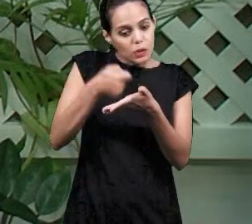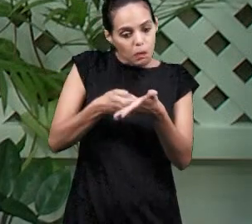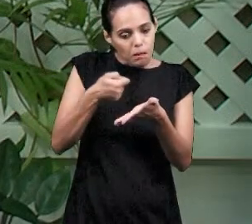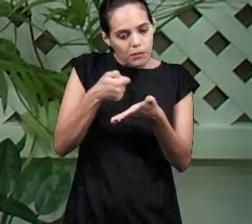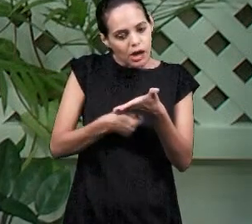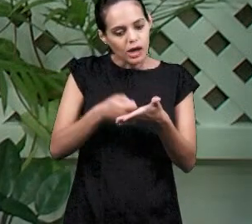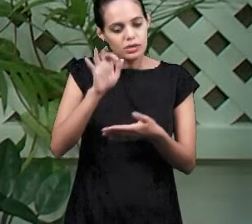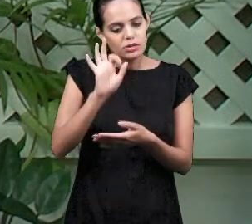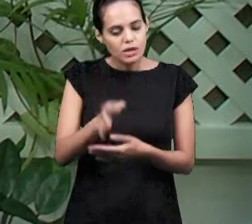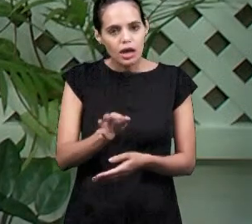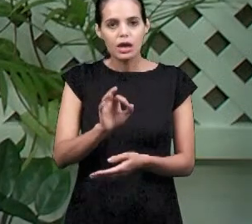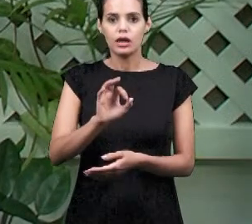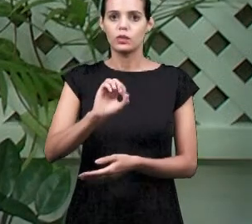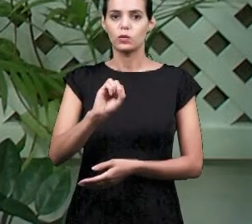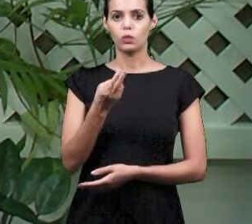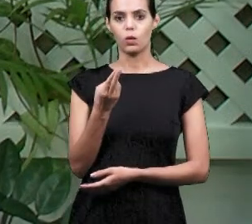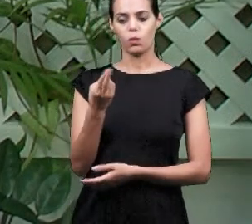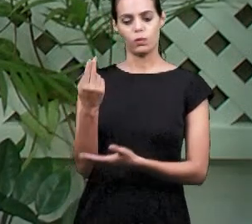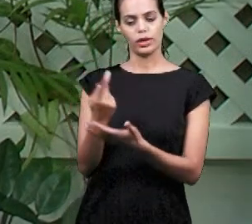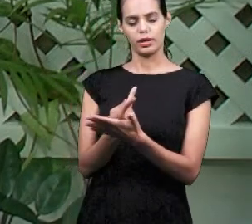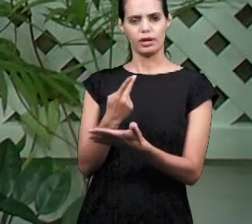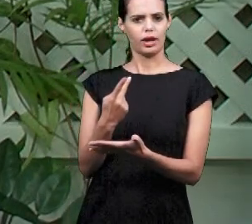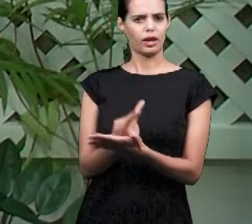sont en train de passer directement à l'église sans